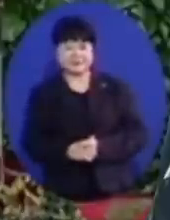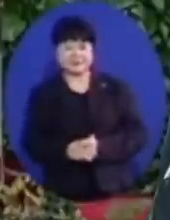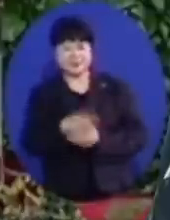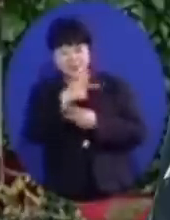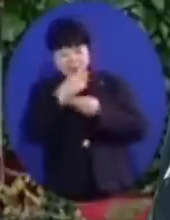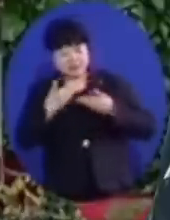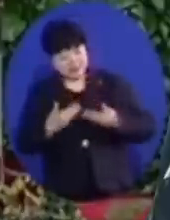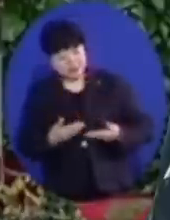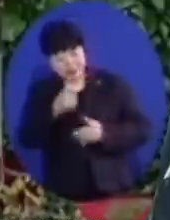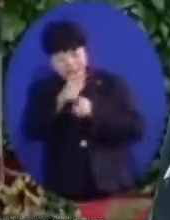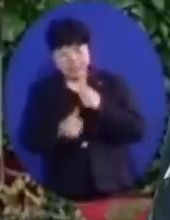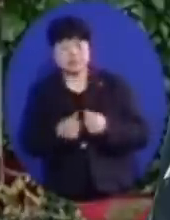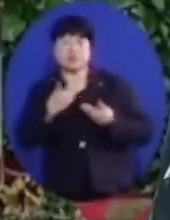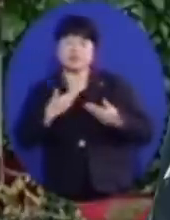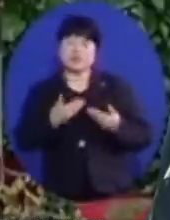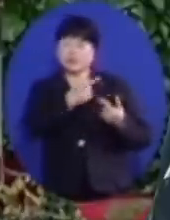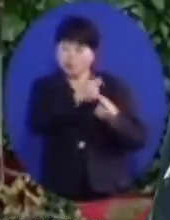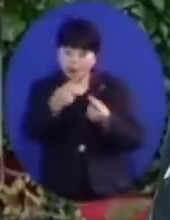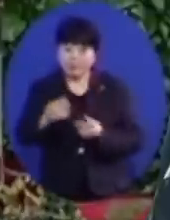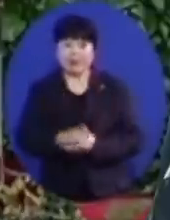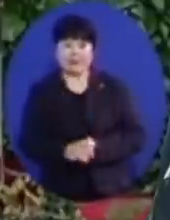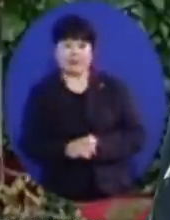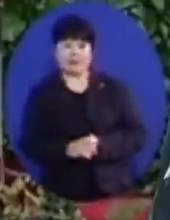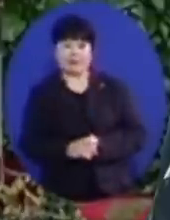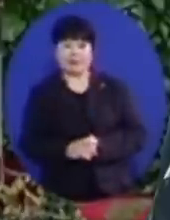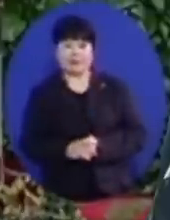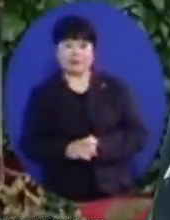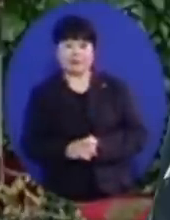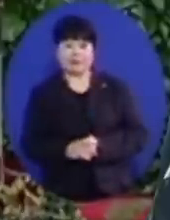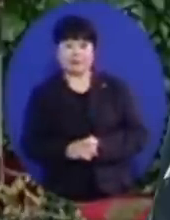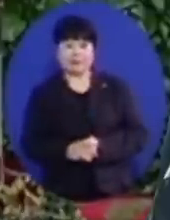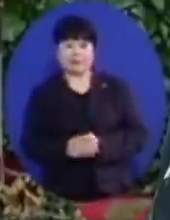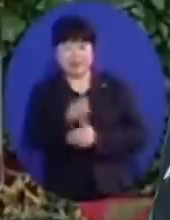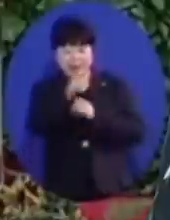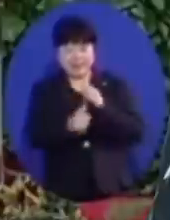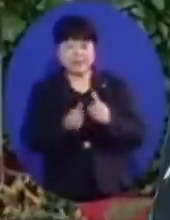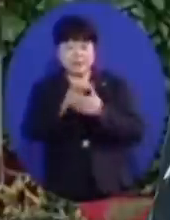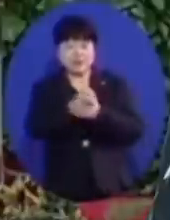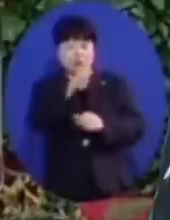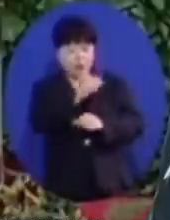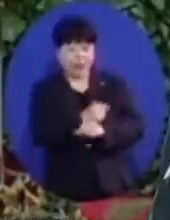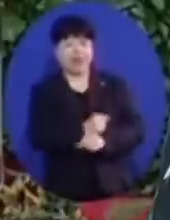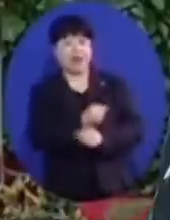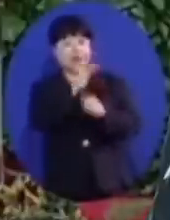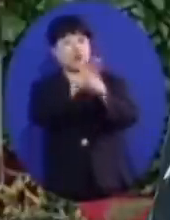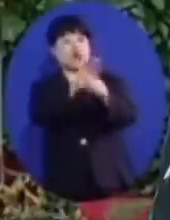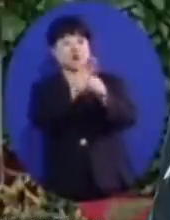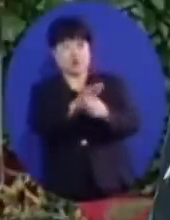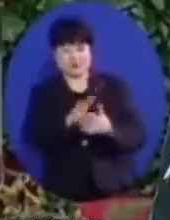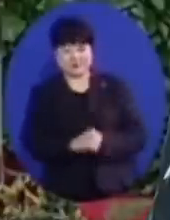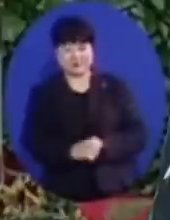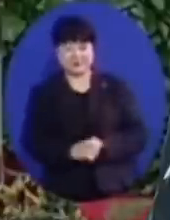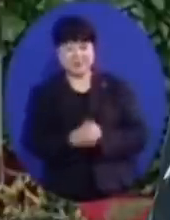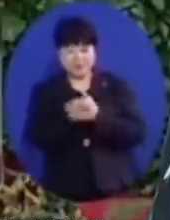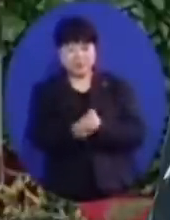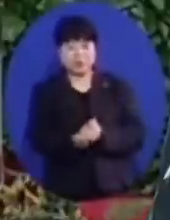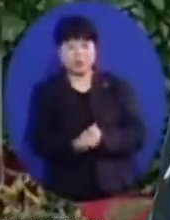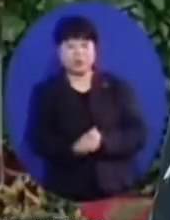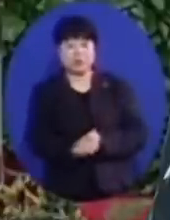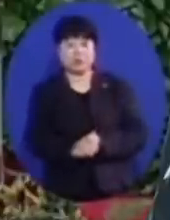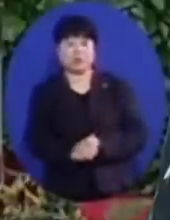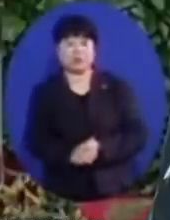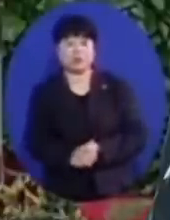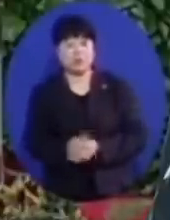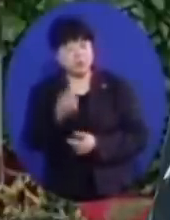잠잠하게 있으면 하나님도 잘 잡아 계십니다 꼭 잊지 마세요 하나님은 기도해야 역사하시는 것입니다 기도할 줄 모른단